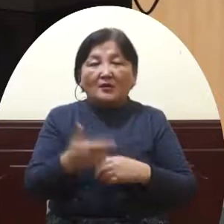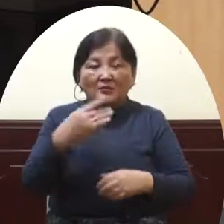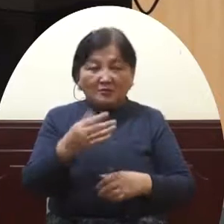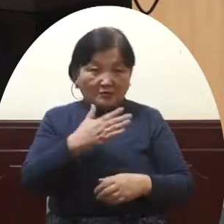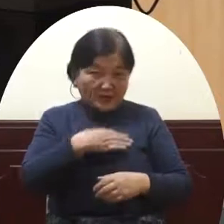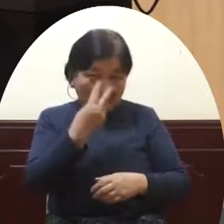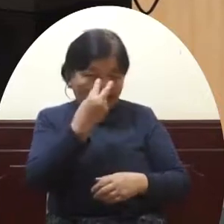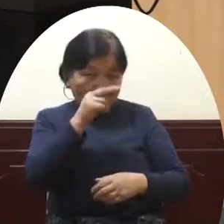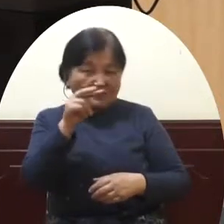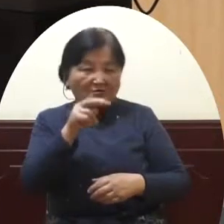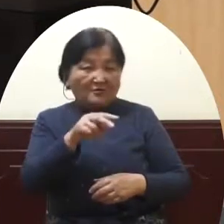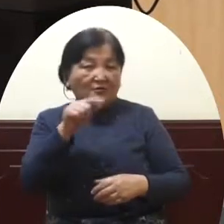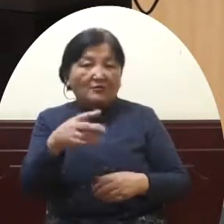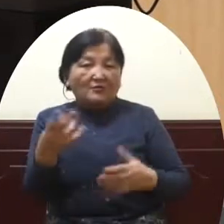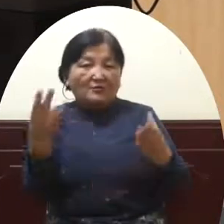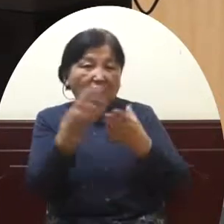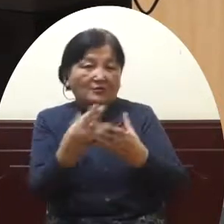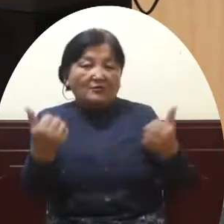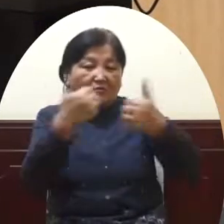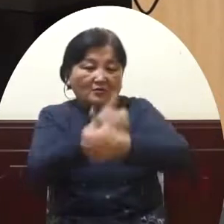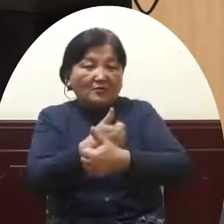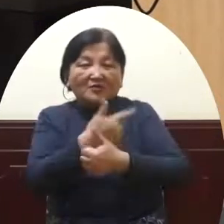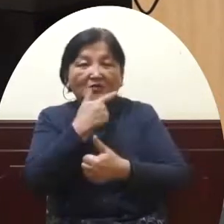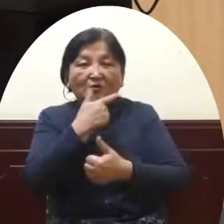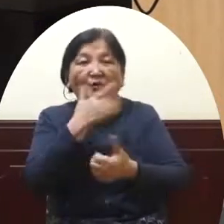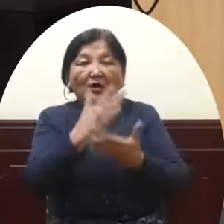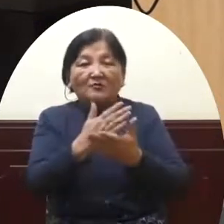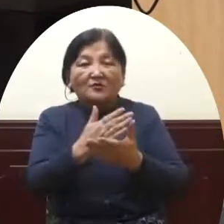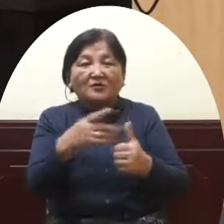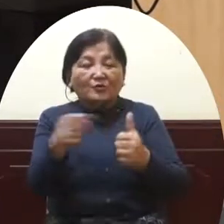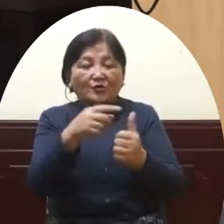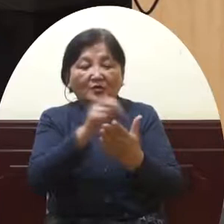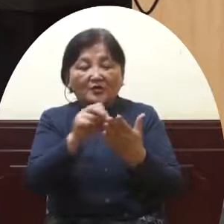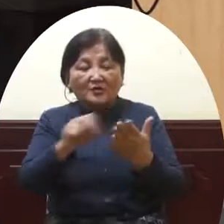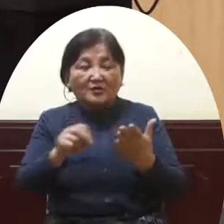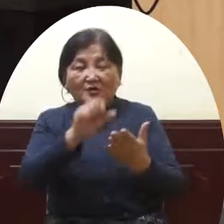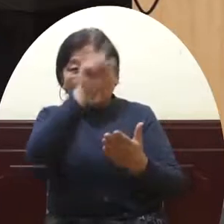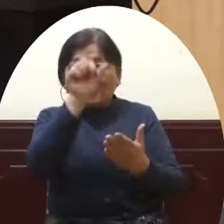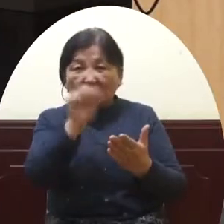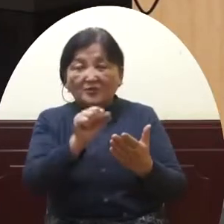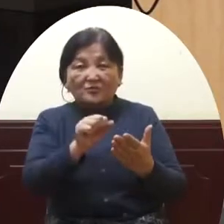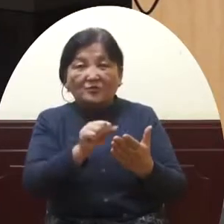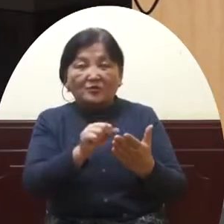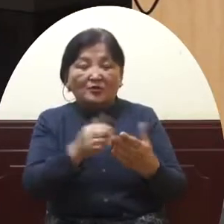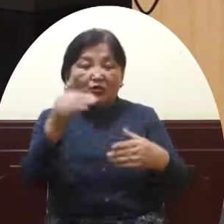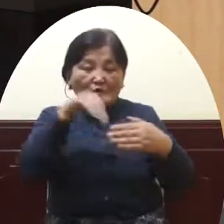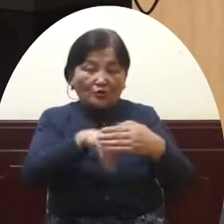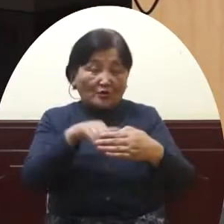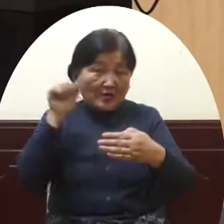Гэхдээ миний ажиллаж байгаагаар бол цэгцэрч чадахгүй байгаа юм шиг байна. Бүртгэлийн асуудлаа дотоод ардчлаар аль